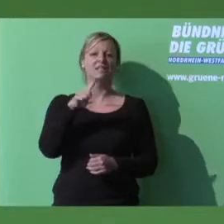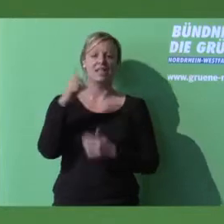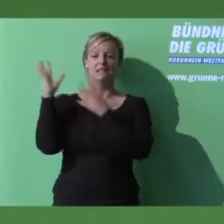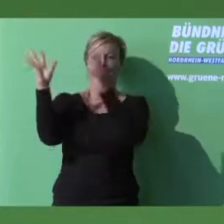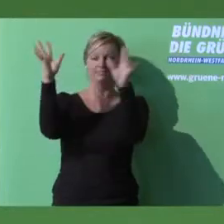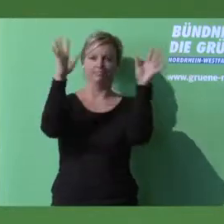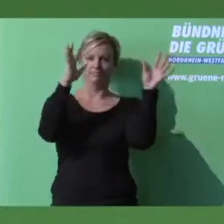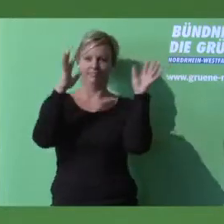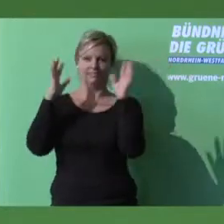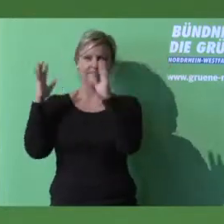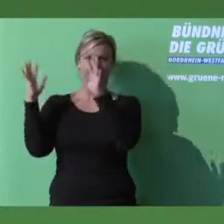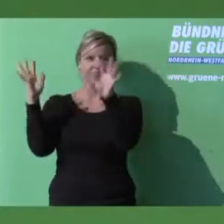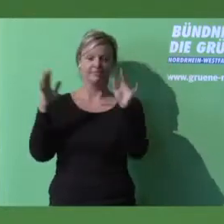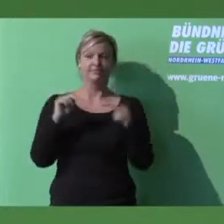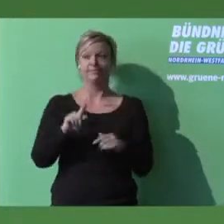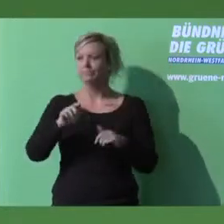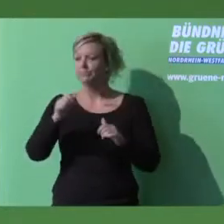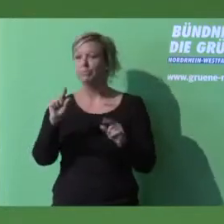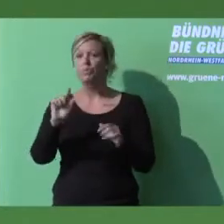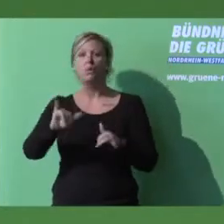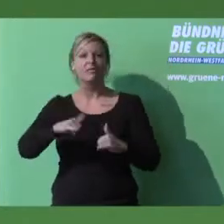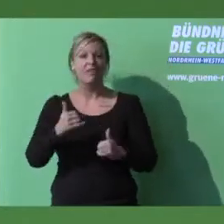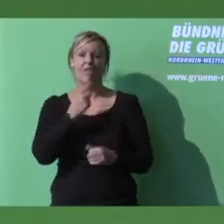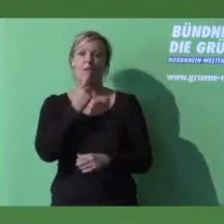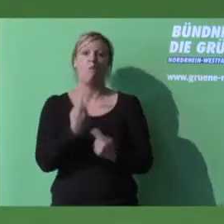Land gelandet.